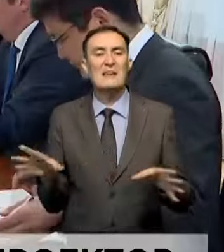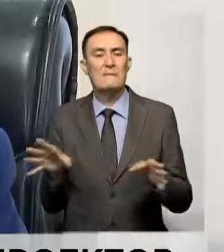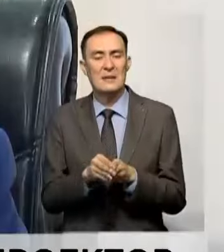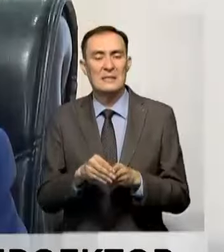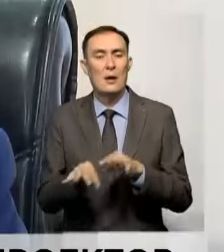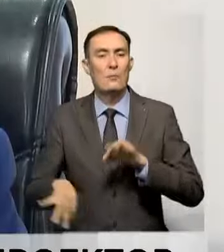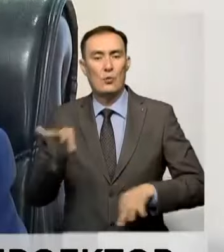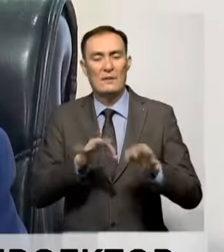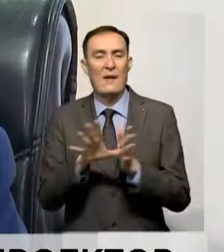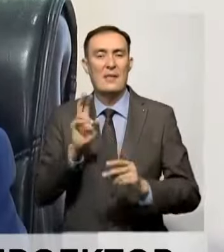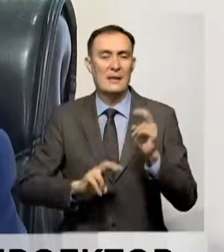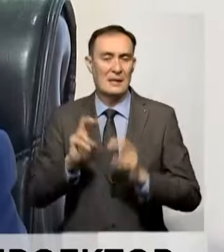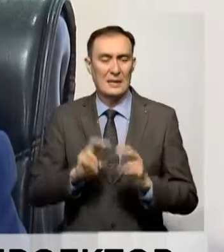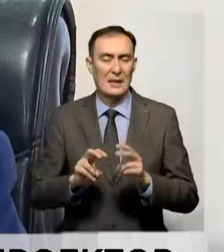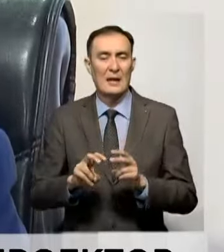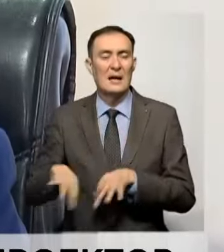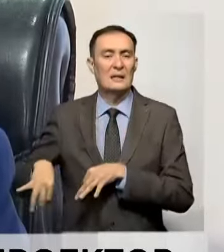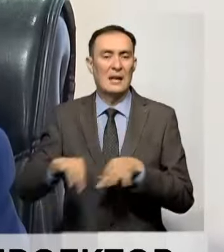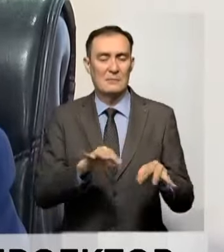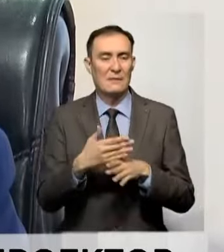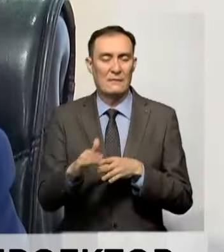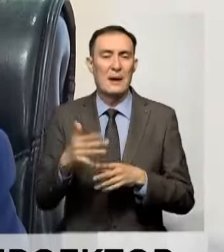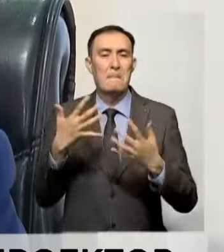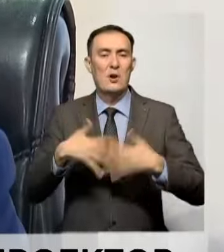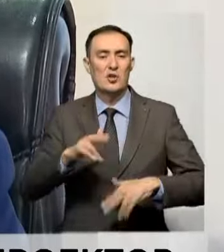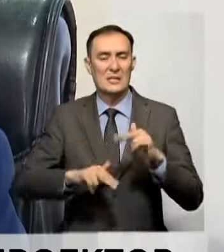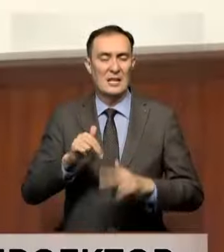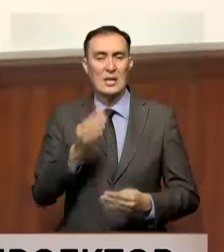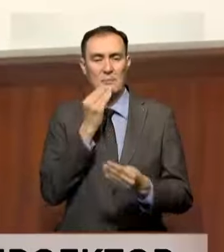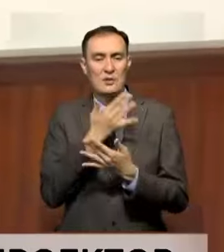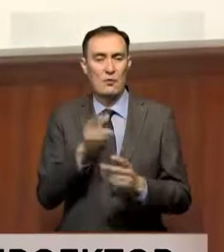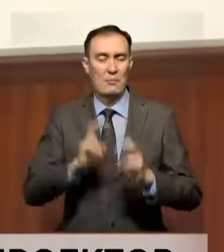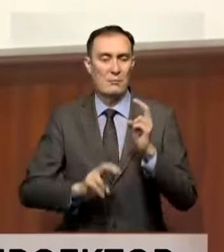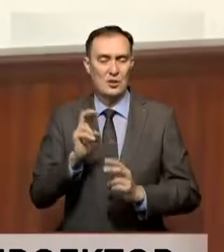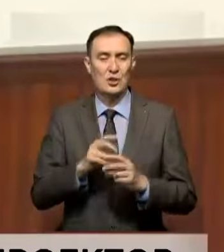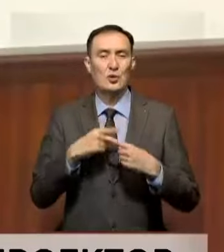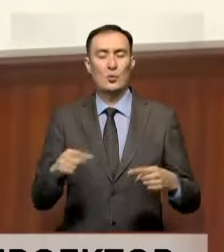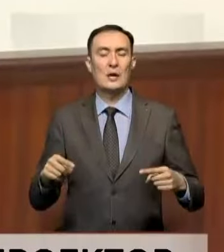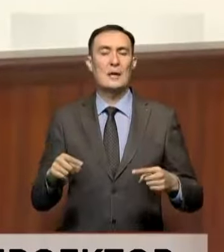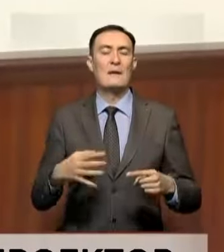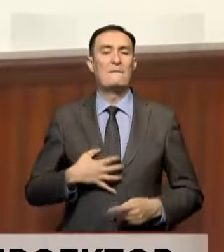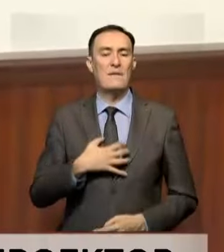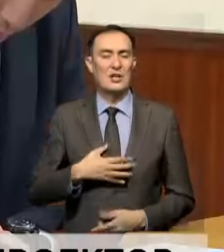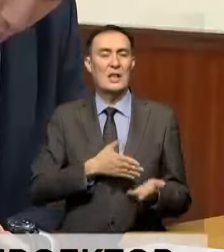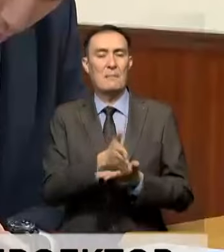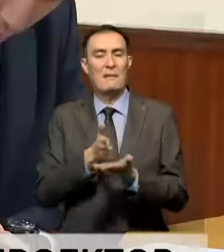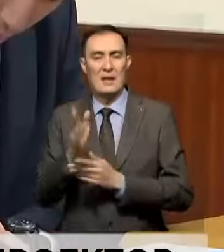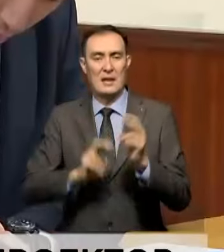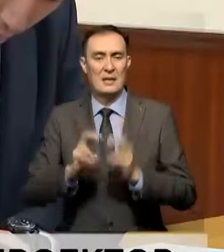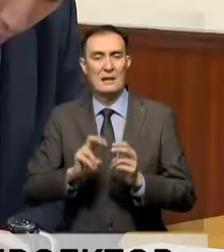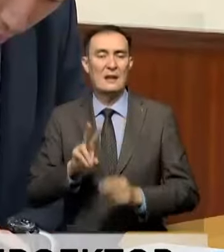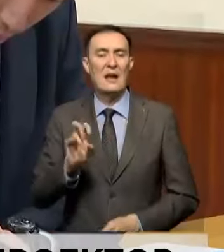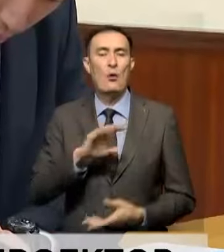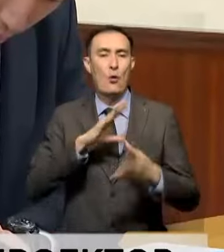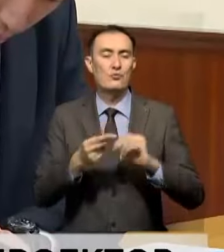совместных проектов в энергетике, транспортной сфере, машиностроении, пищевой промышленности и других приоритетных отраслях на